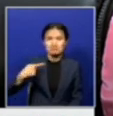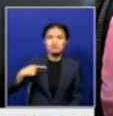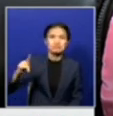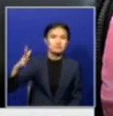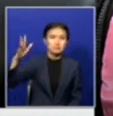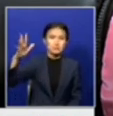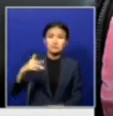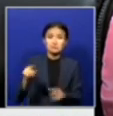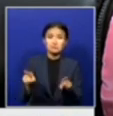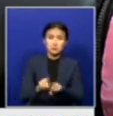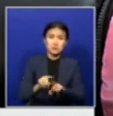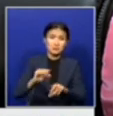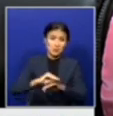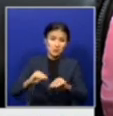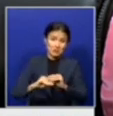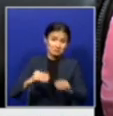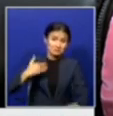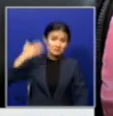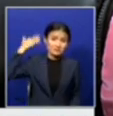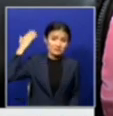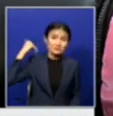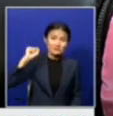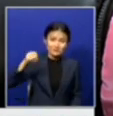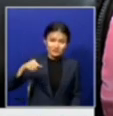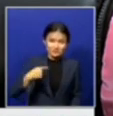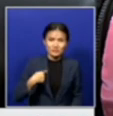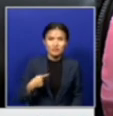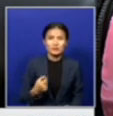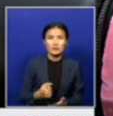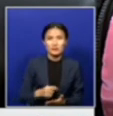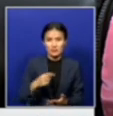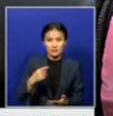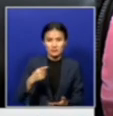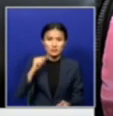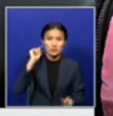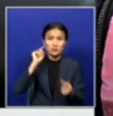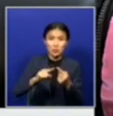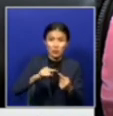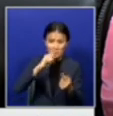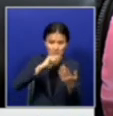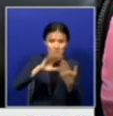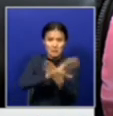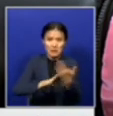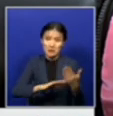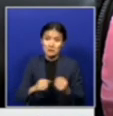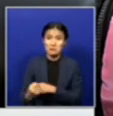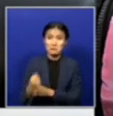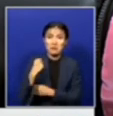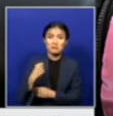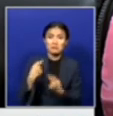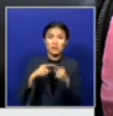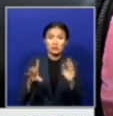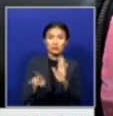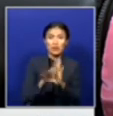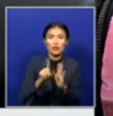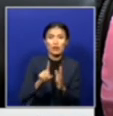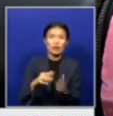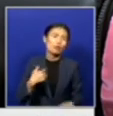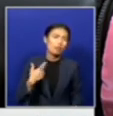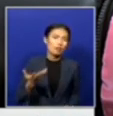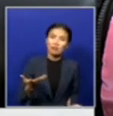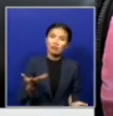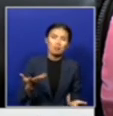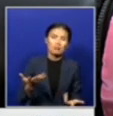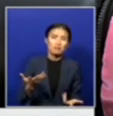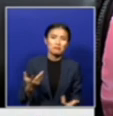การในอดีตที่ตั้งใจให้ไทยเข้มแข็งนะครับแต่สุดท้ายก็กลายเป็นไทยล้มเหลวมาแล้วเป็นต้นคนตกงานครับท่านประธานที่เคารพ